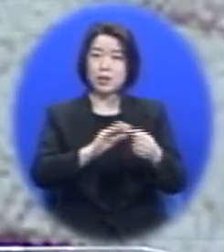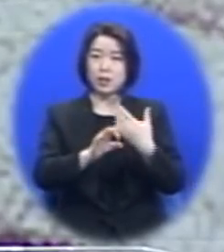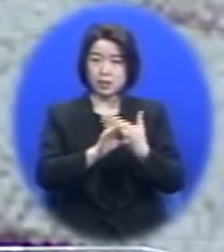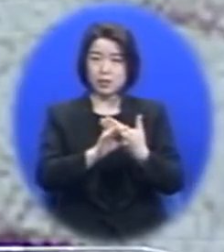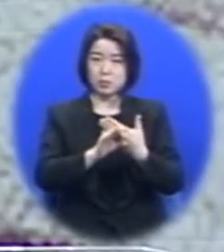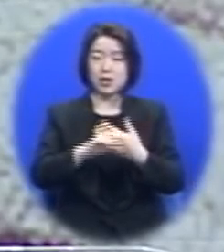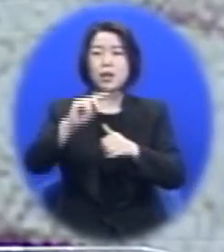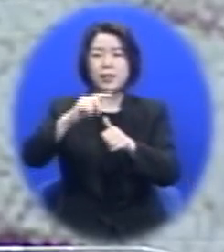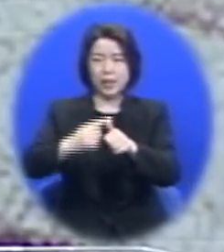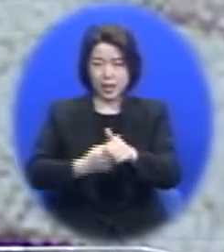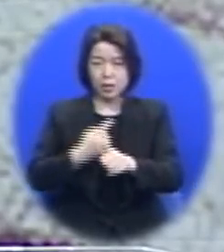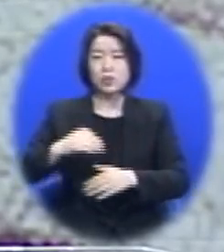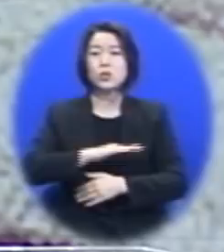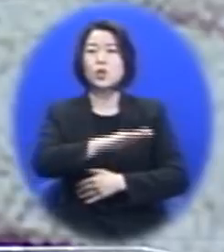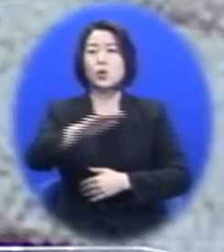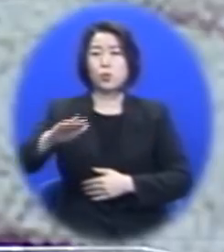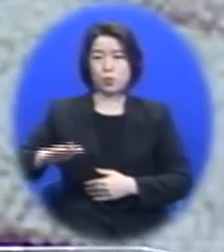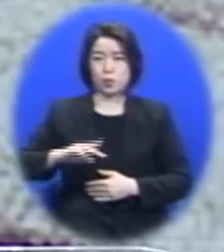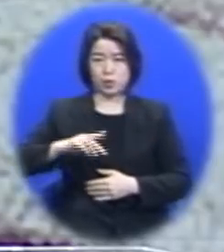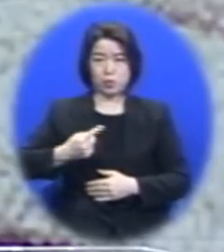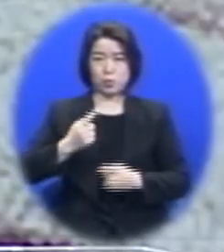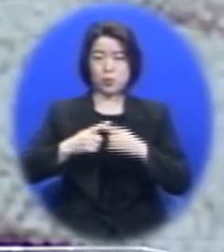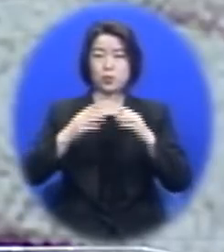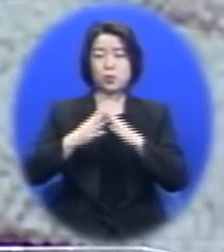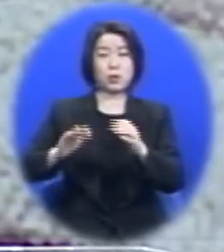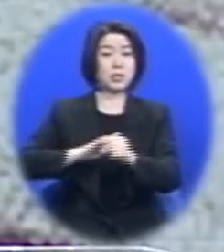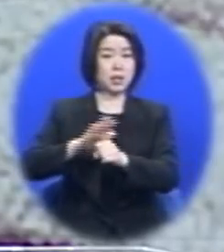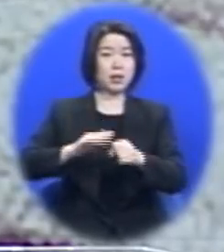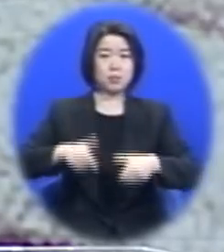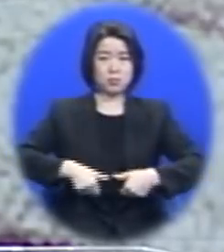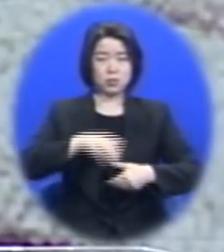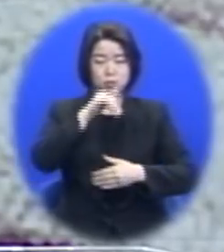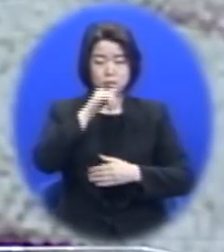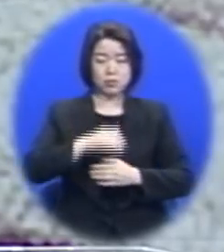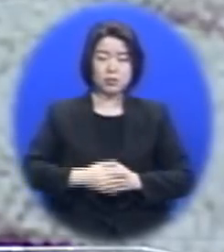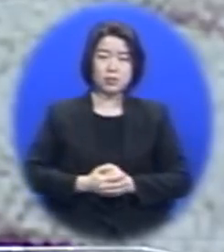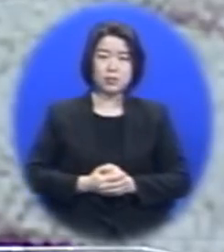당연히 우리도 교회를 사랑해야 하는 거죠